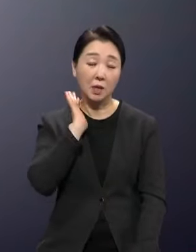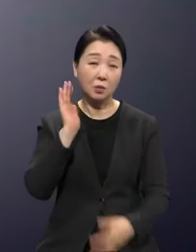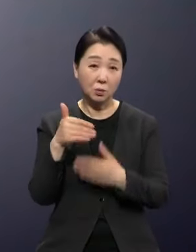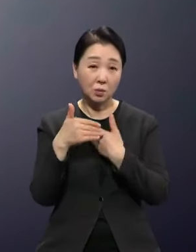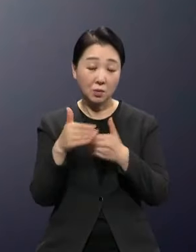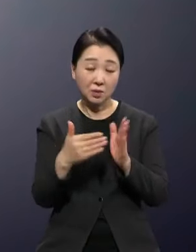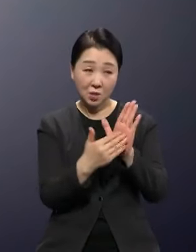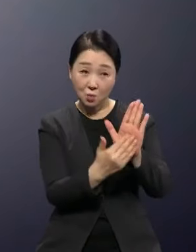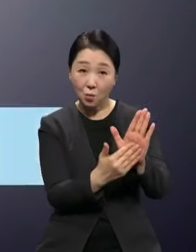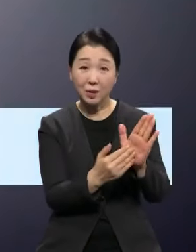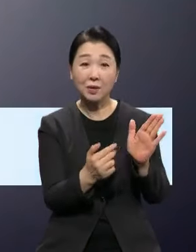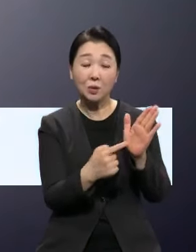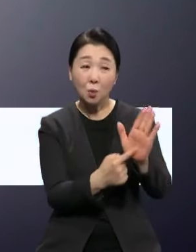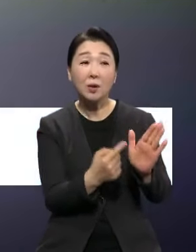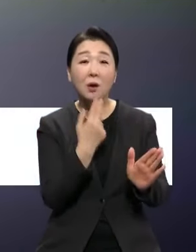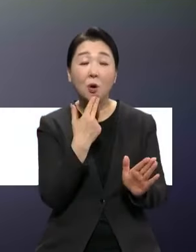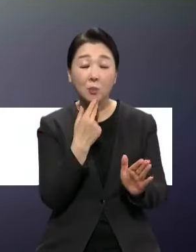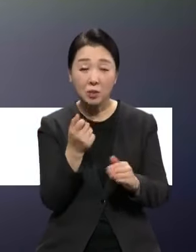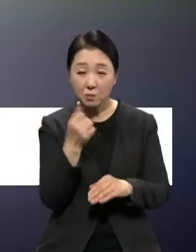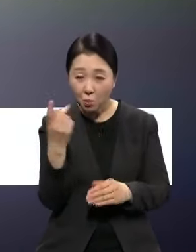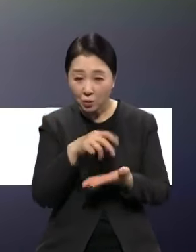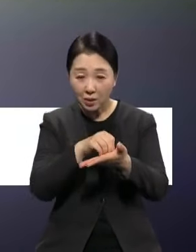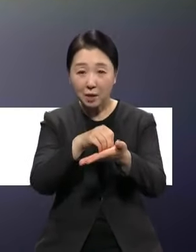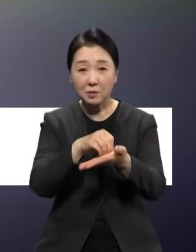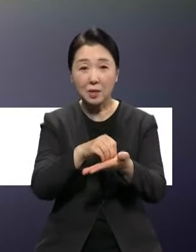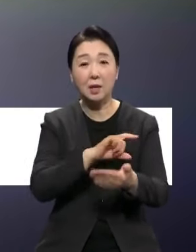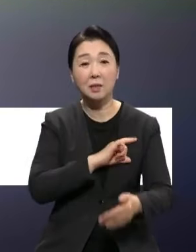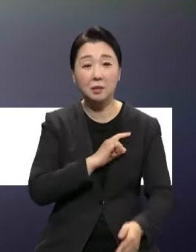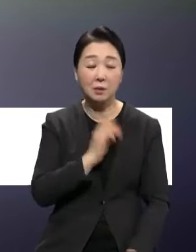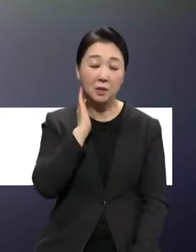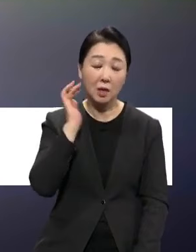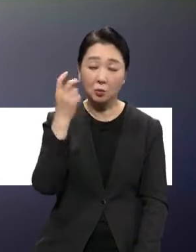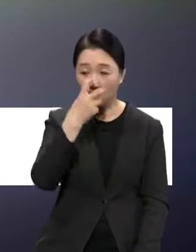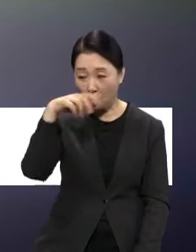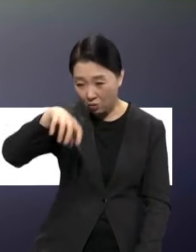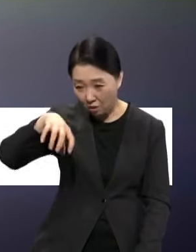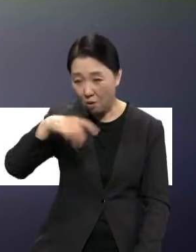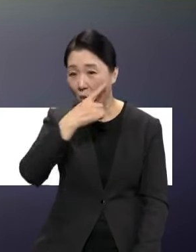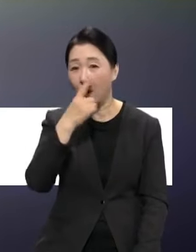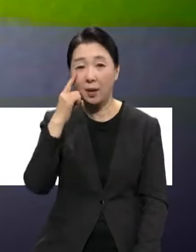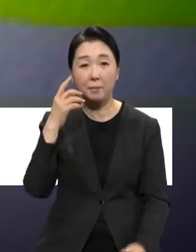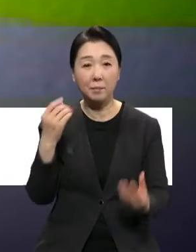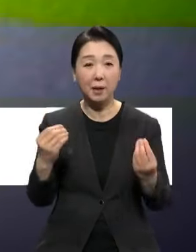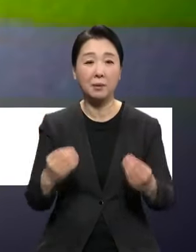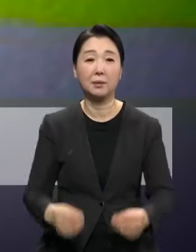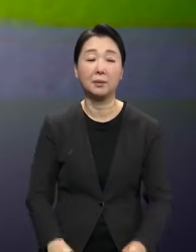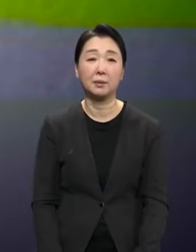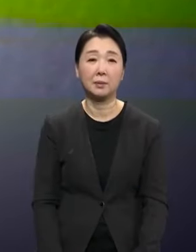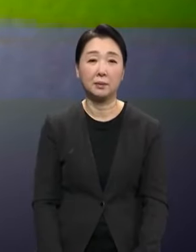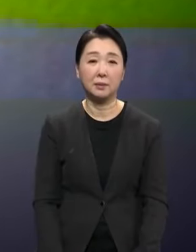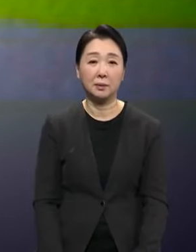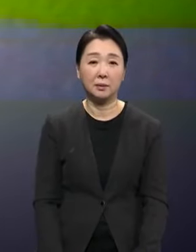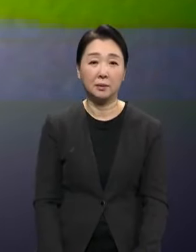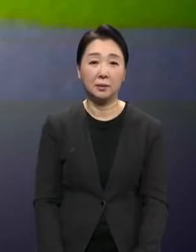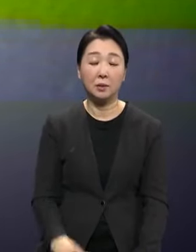끝내 공개하지 않았던 이 번호의 가입자 명의가 대통령 경호처인 것으로 확인됐습니다. KT